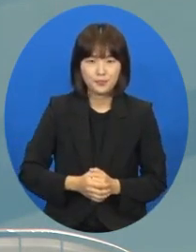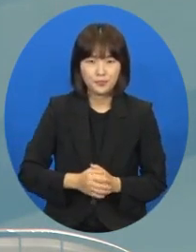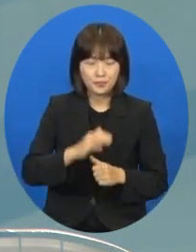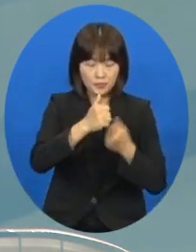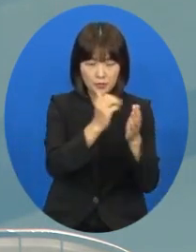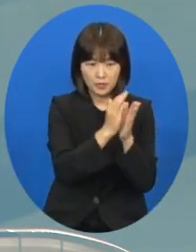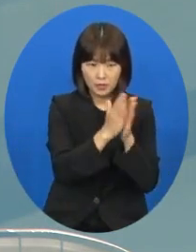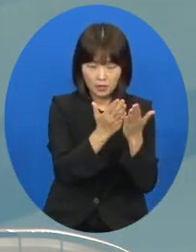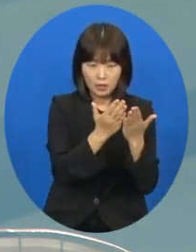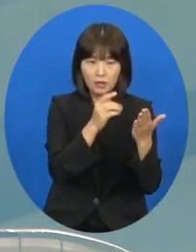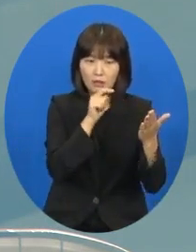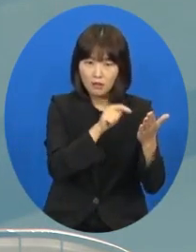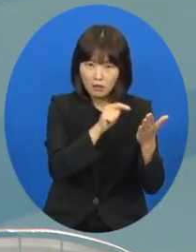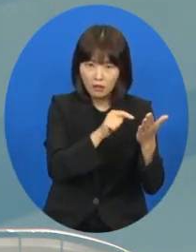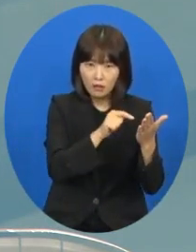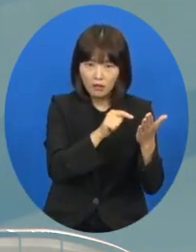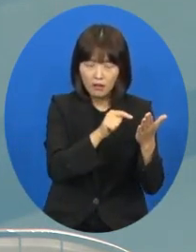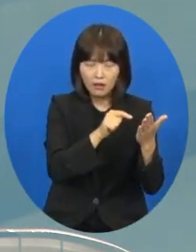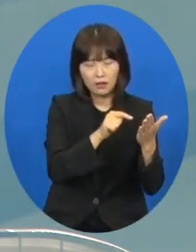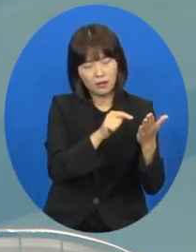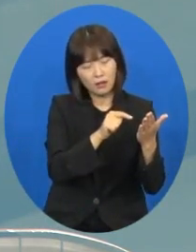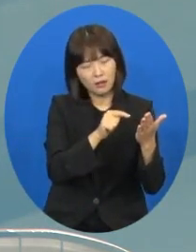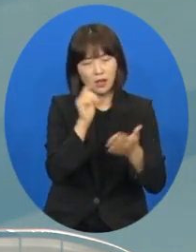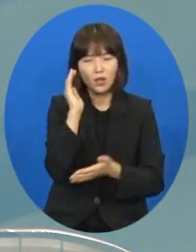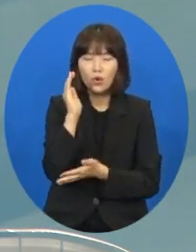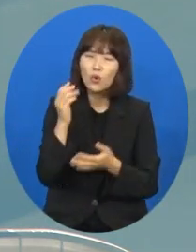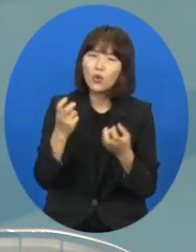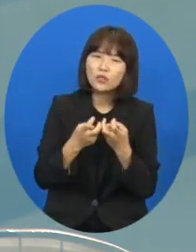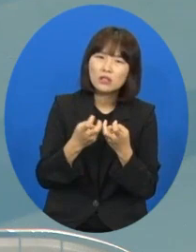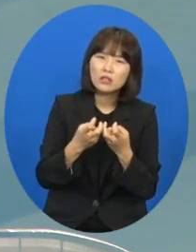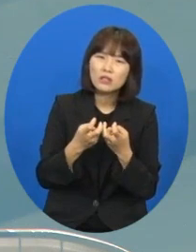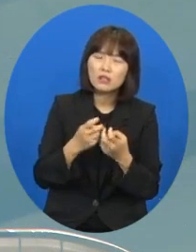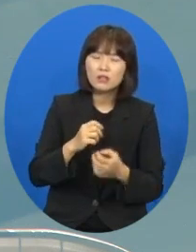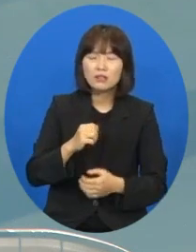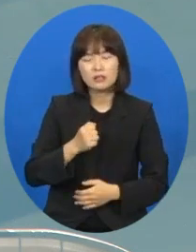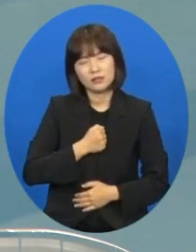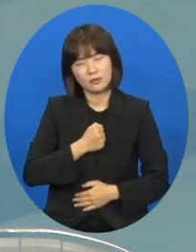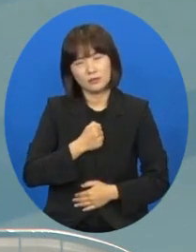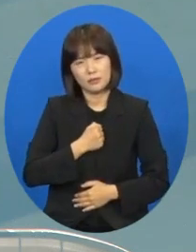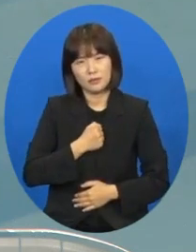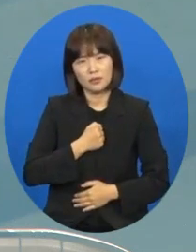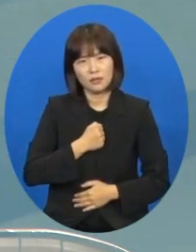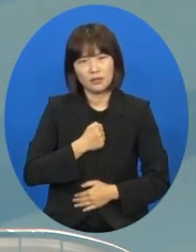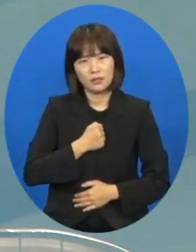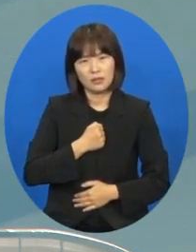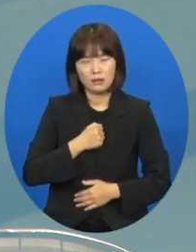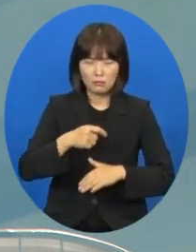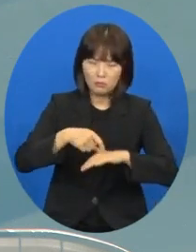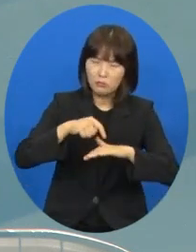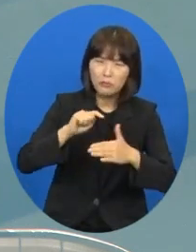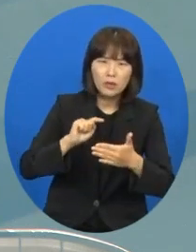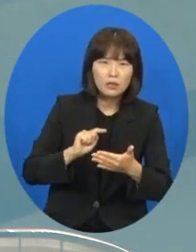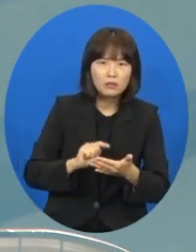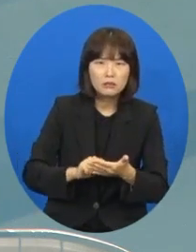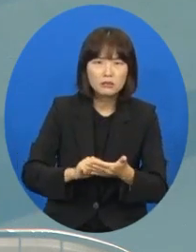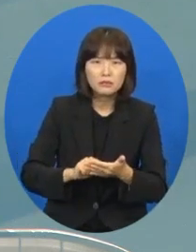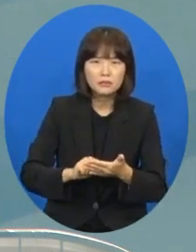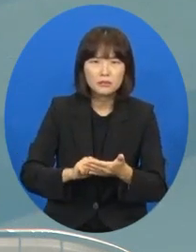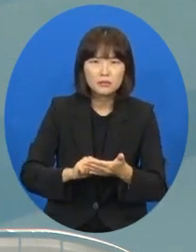본문이고 어떻게 설교를 해야 되는지 정말 답답하더라고. 막 마음이 확